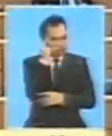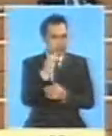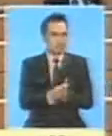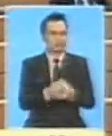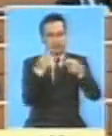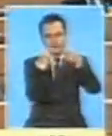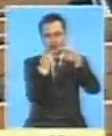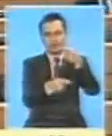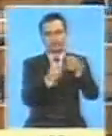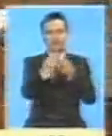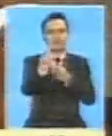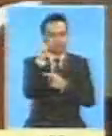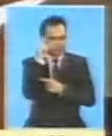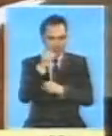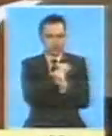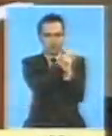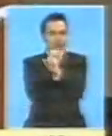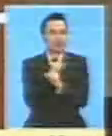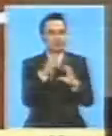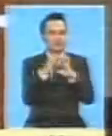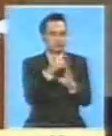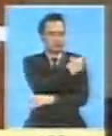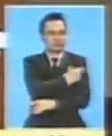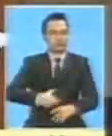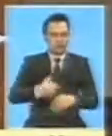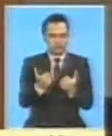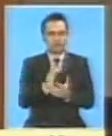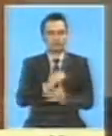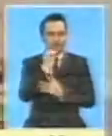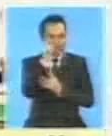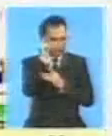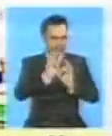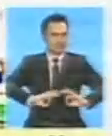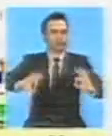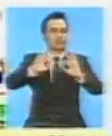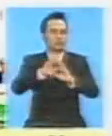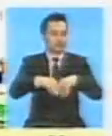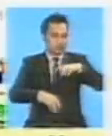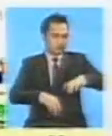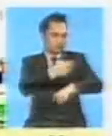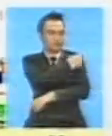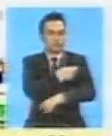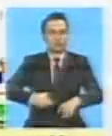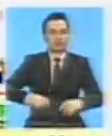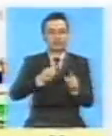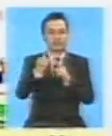อไปนี้นะครับนโยบายที่1การปกป้องและเชิดชูสถาบันพระมหากษัตริย์ทุกท่านทราบดีอยู่แล้วว่าสถาบันพระมหากษัตริย์